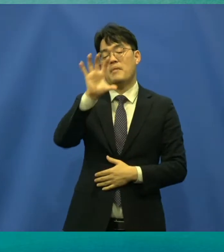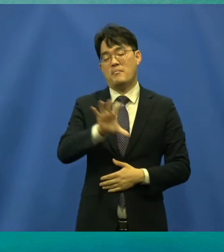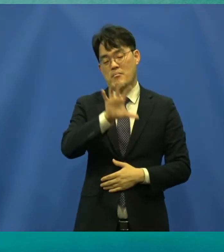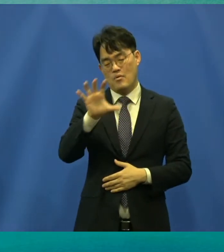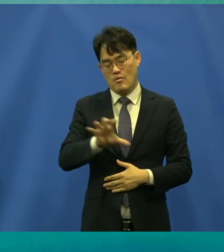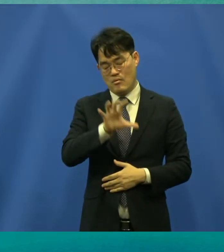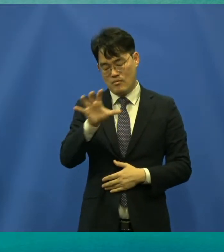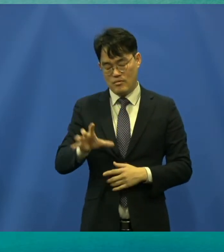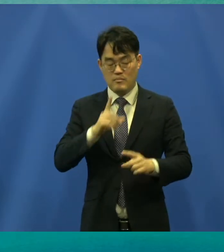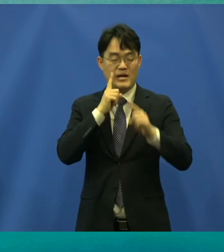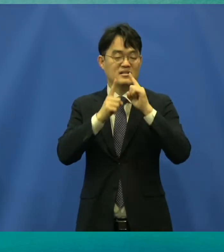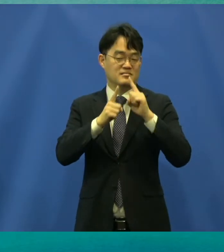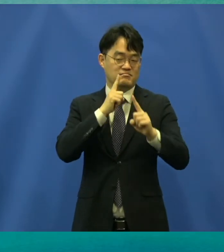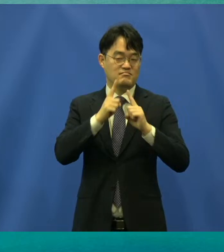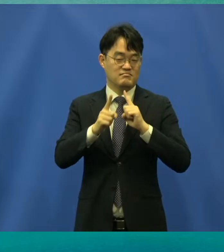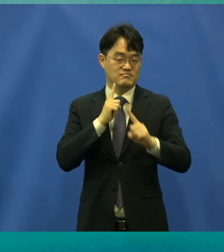말씀하십니다.